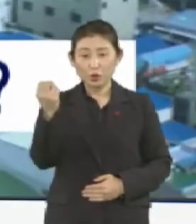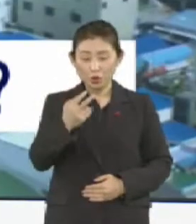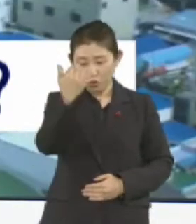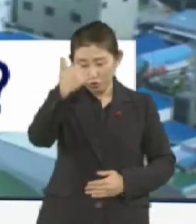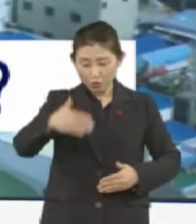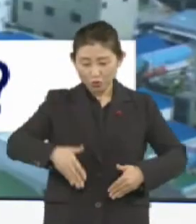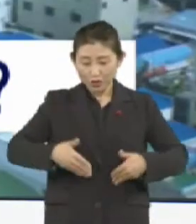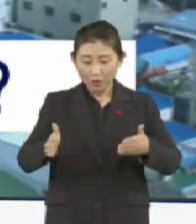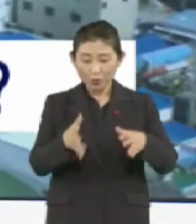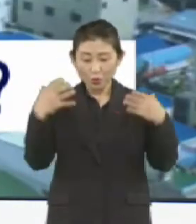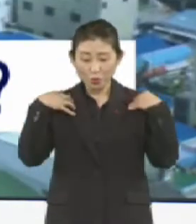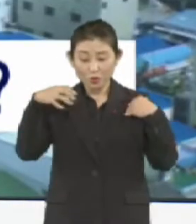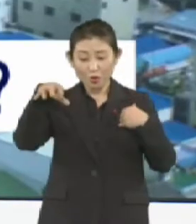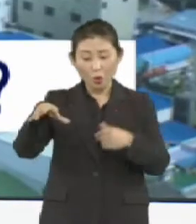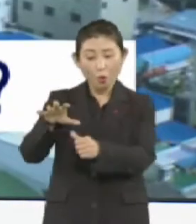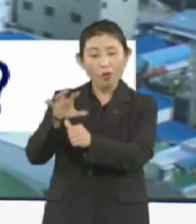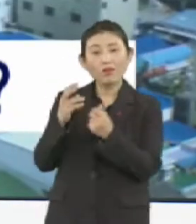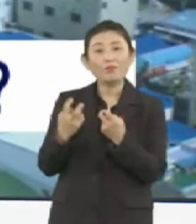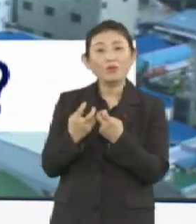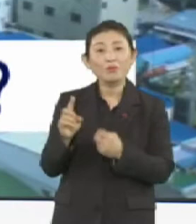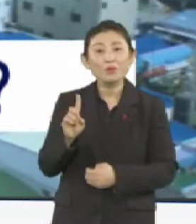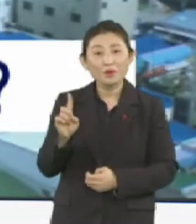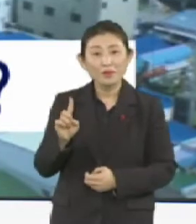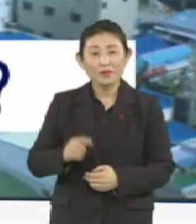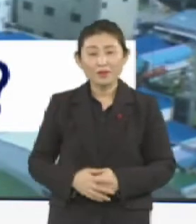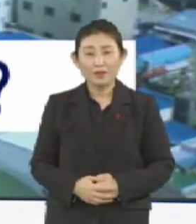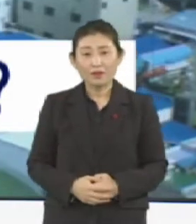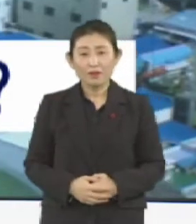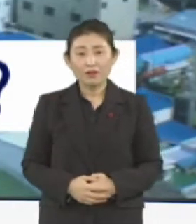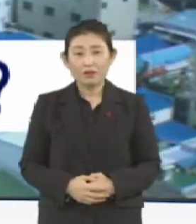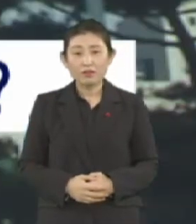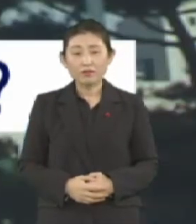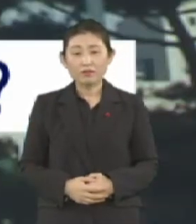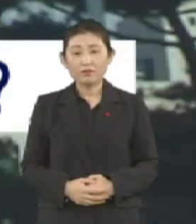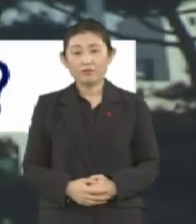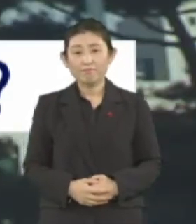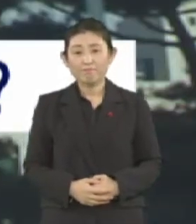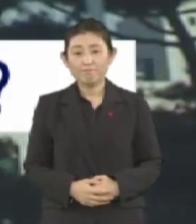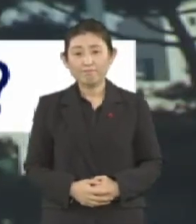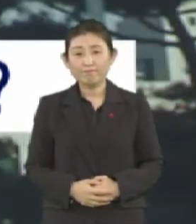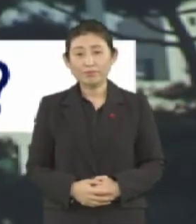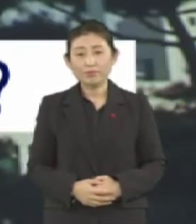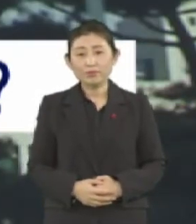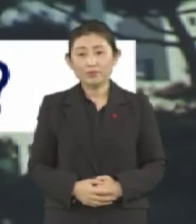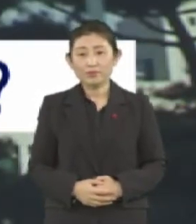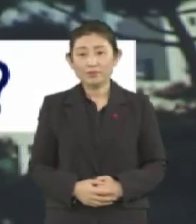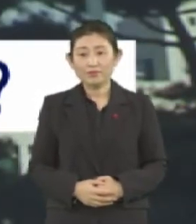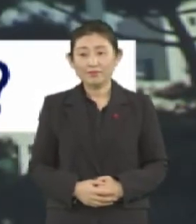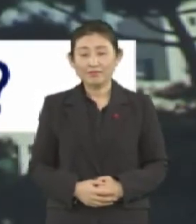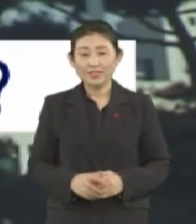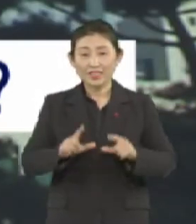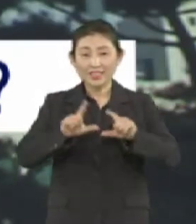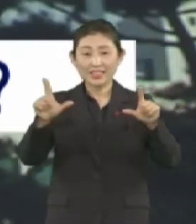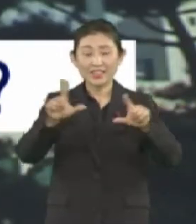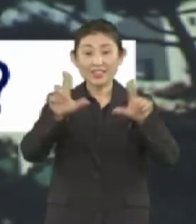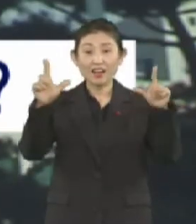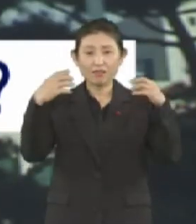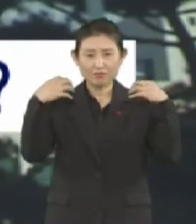도청사 활용 방안도 궁금한데 설명 부탁드리겠습니다. 네, 그 말씀하신 대로